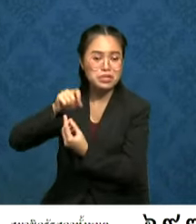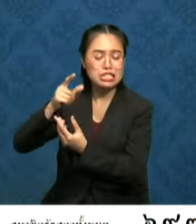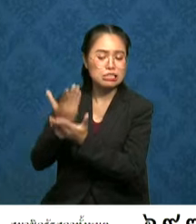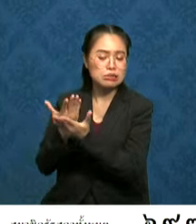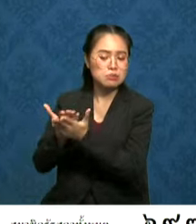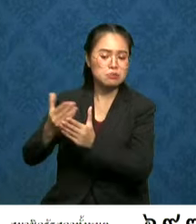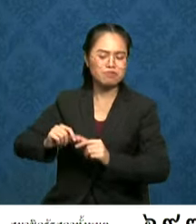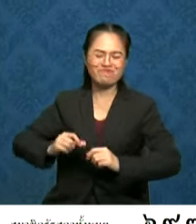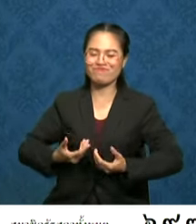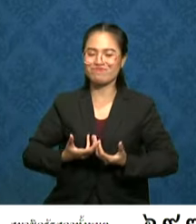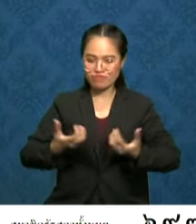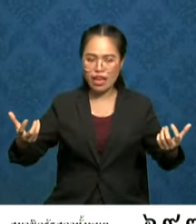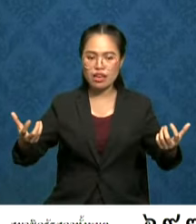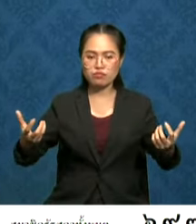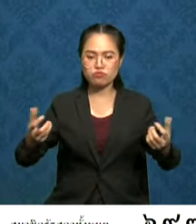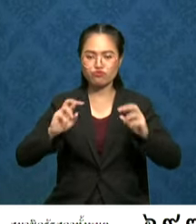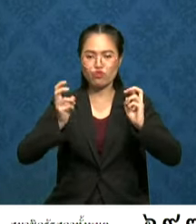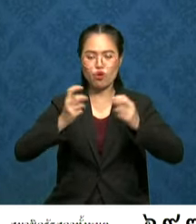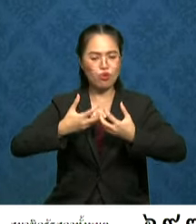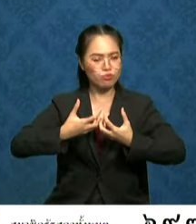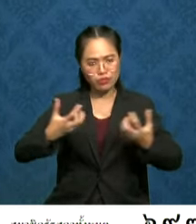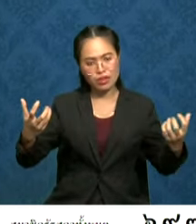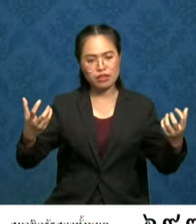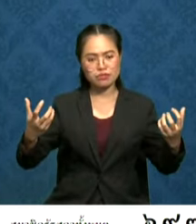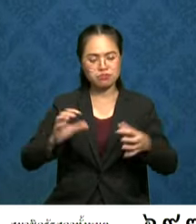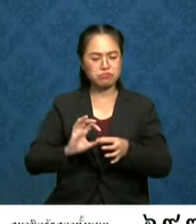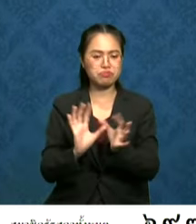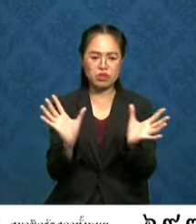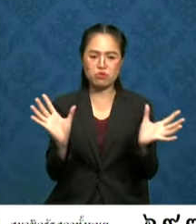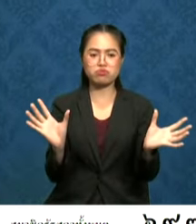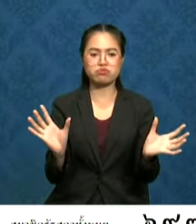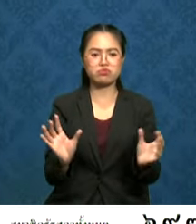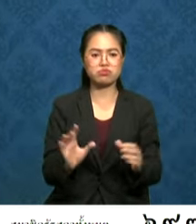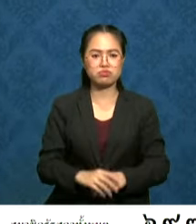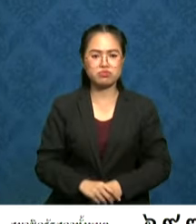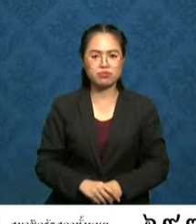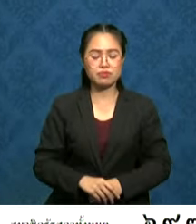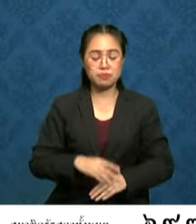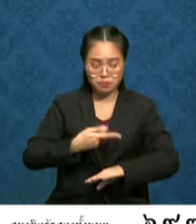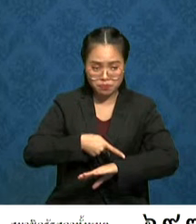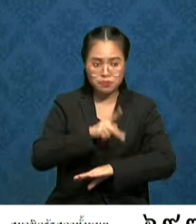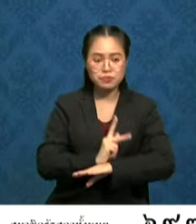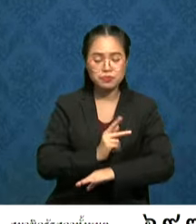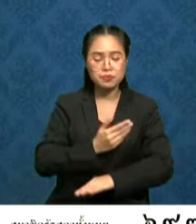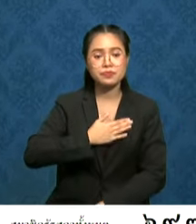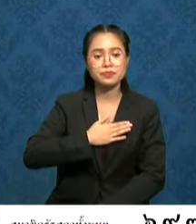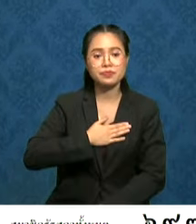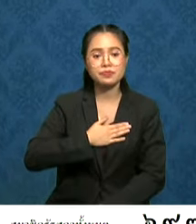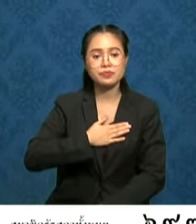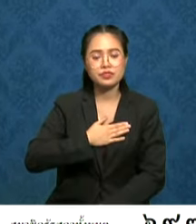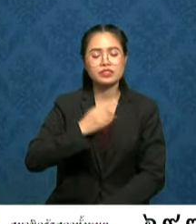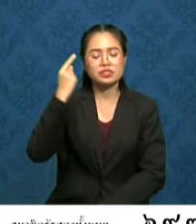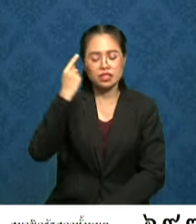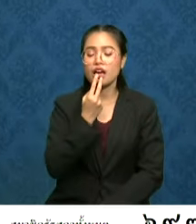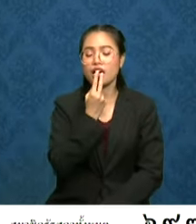ได้เลยค่ะมันเป็นคนละเรื่องกันท่านประธานคะดิฉัน เห็นความ